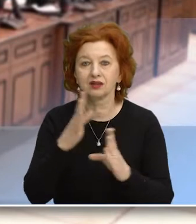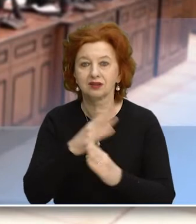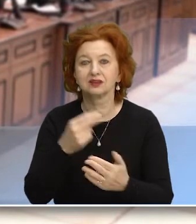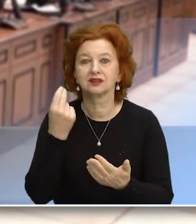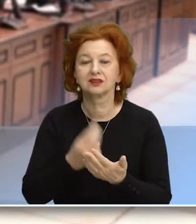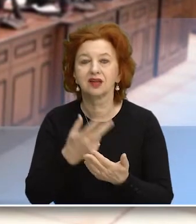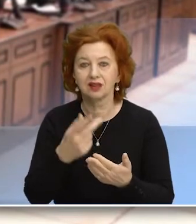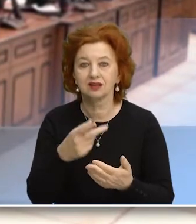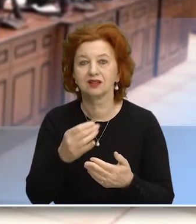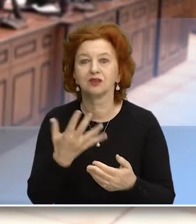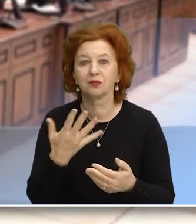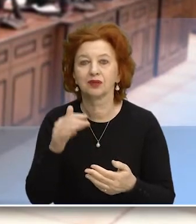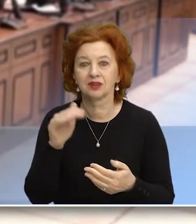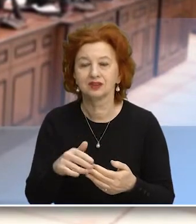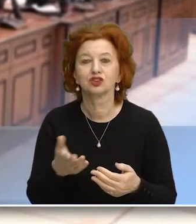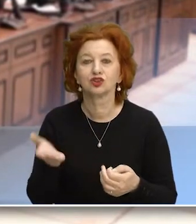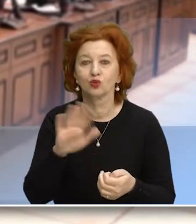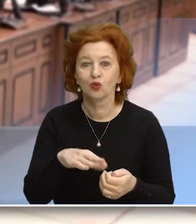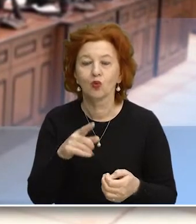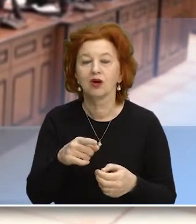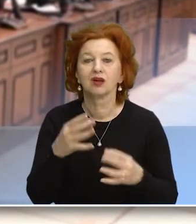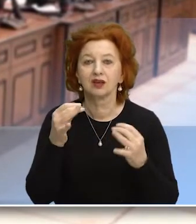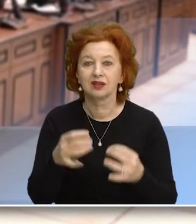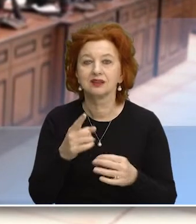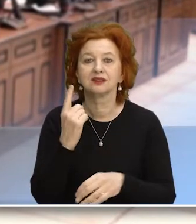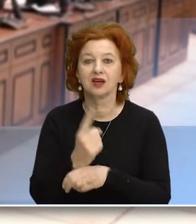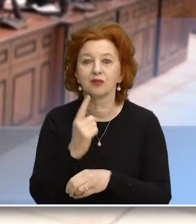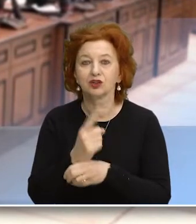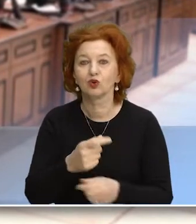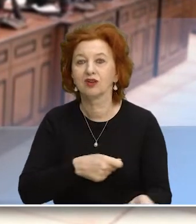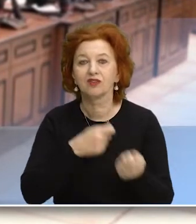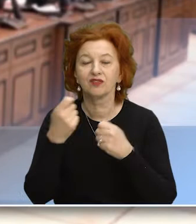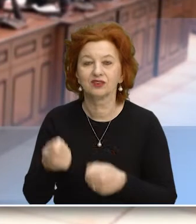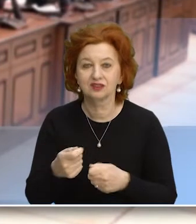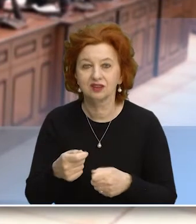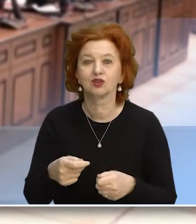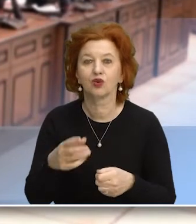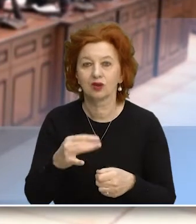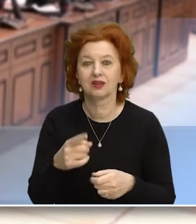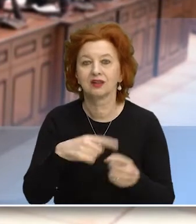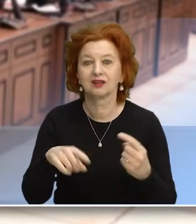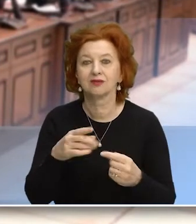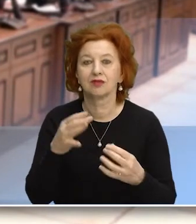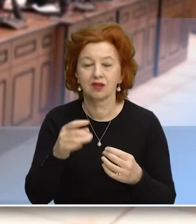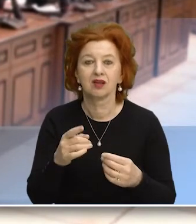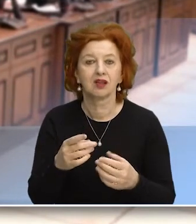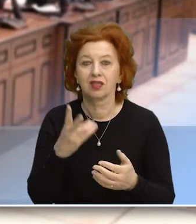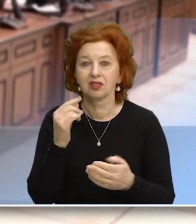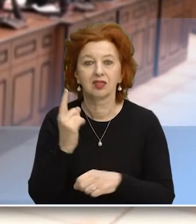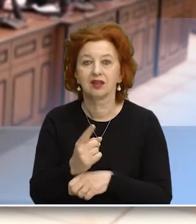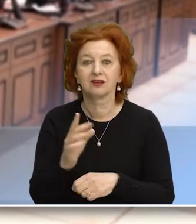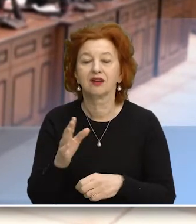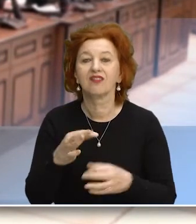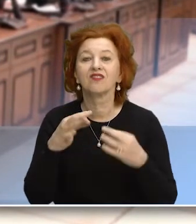породы шимая в количестве более 5000 штук, а также запрещенный к вылову на территории нашей страны судак